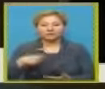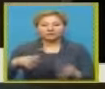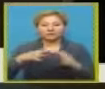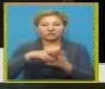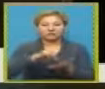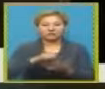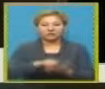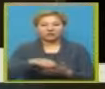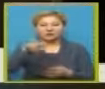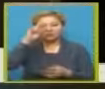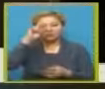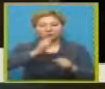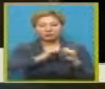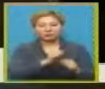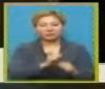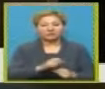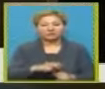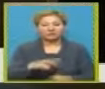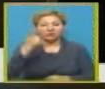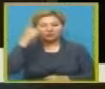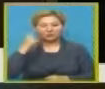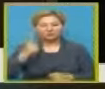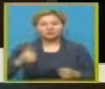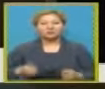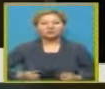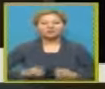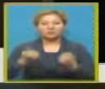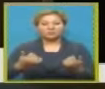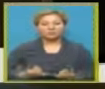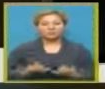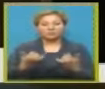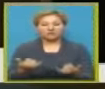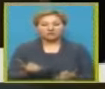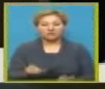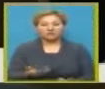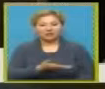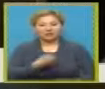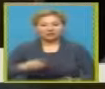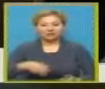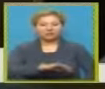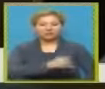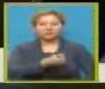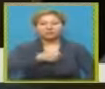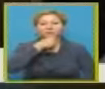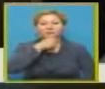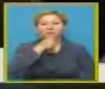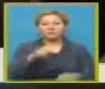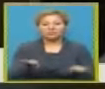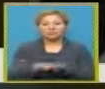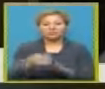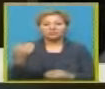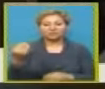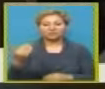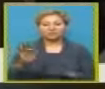мақтаныштымын. Бізде Құдай қалса үлкен болсаң осы елге пайдалы бір ер болайық, батыр болайық, осы Қазақстанымыз жасай